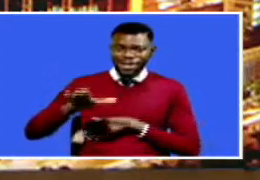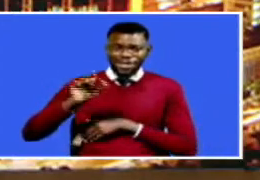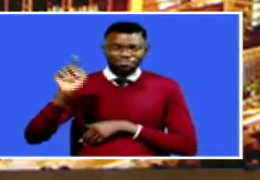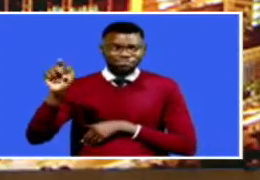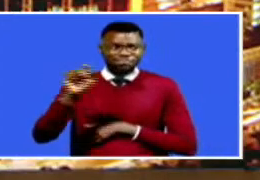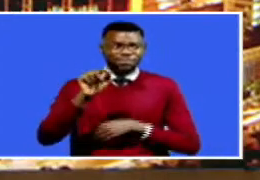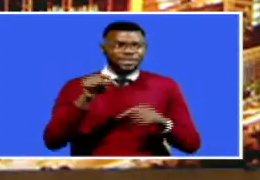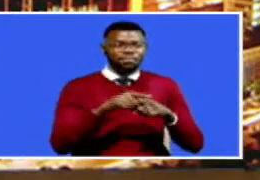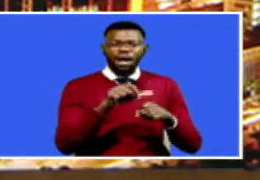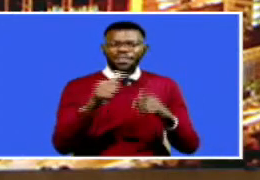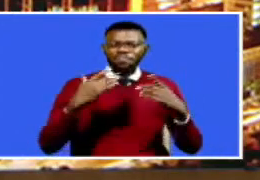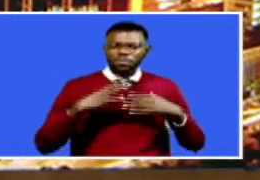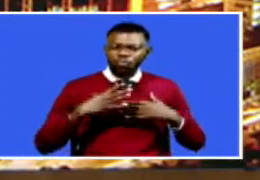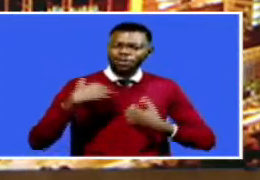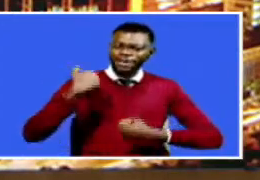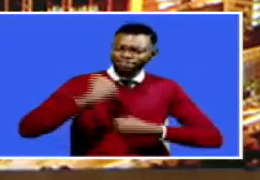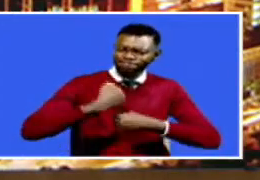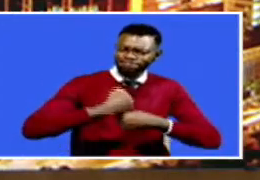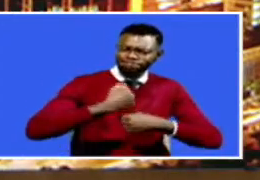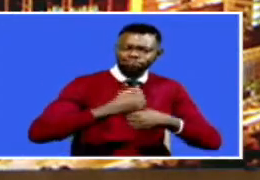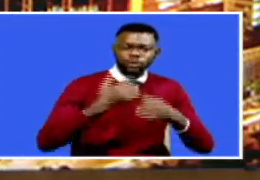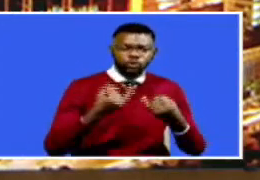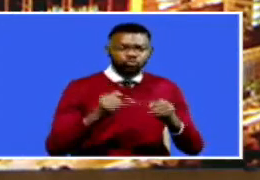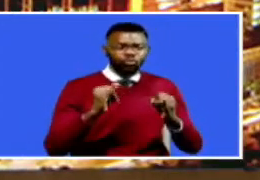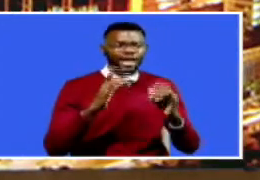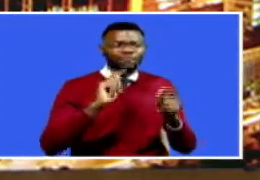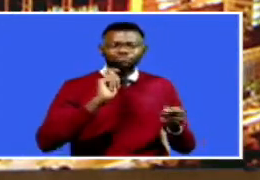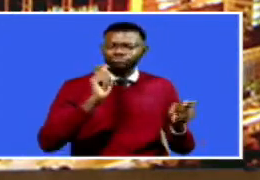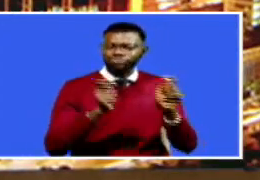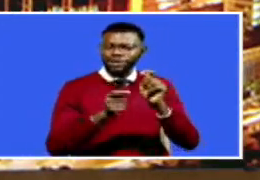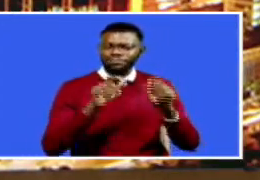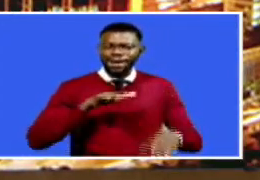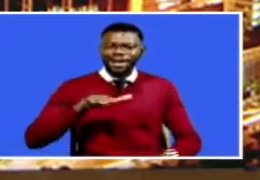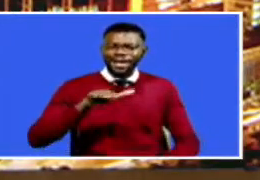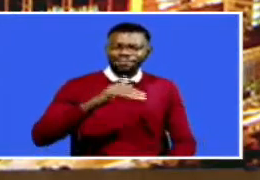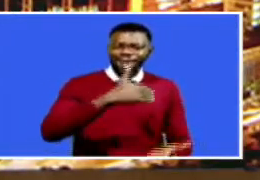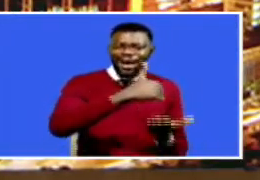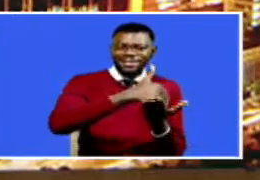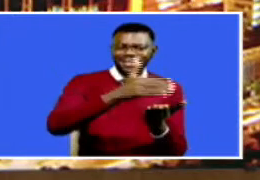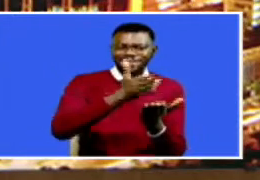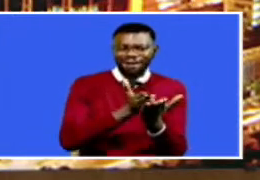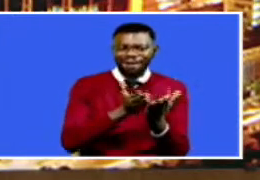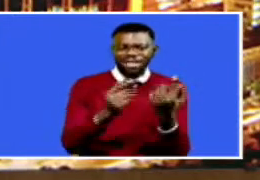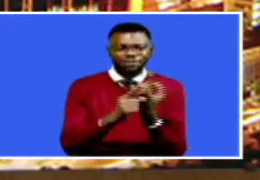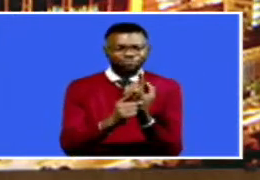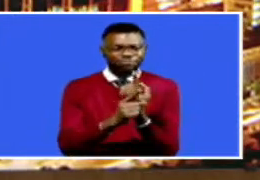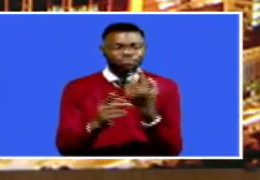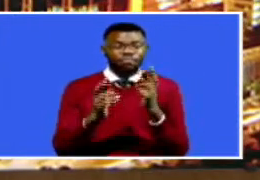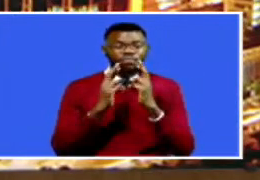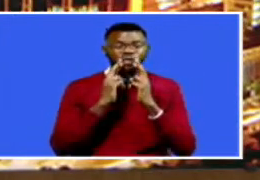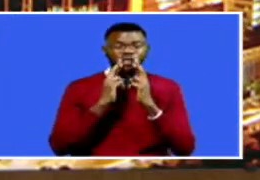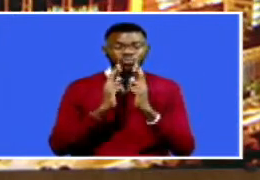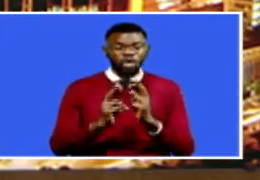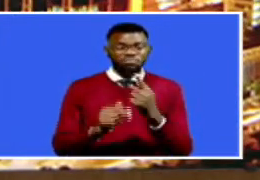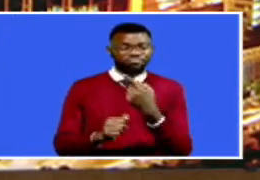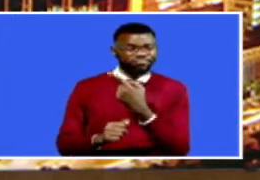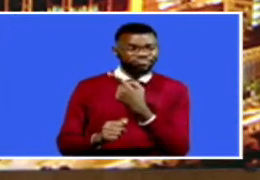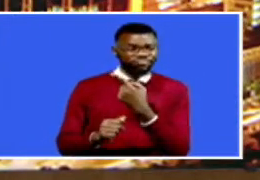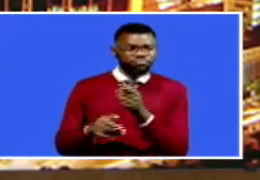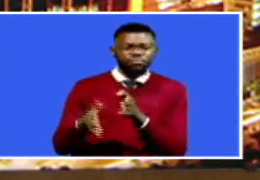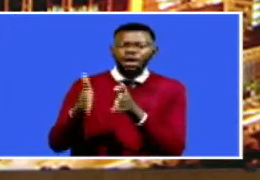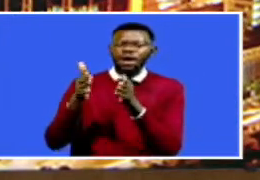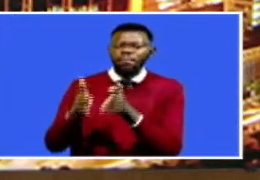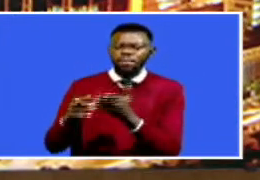baadhi ya watu wakiwa mstari wa mbele kuleta mabadiliko kwenye sekta mbalimbali. Anavyoripoti mwanahabari Dalmas Sakali, Ahmed